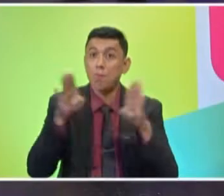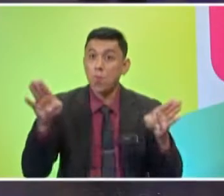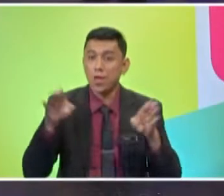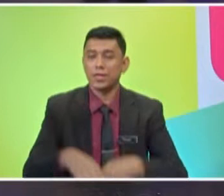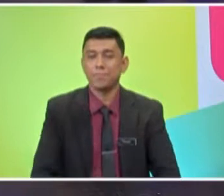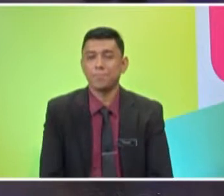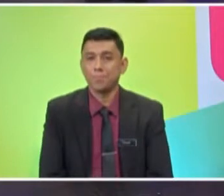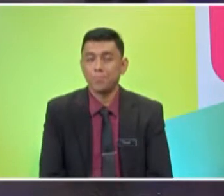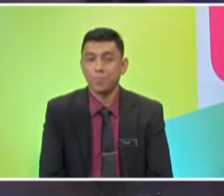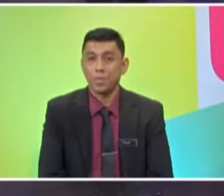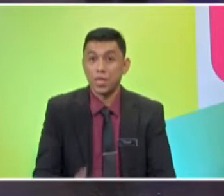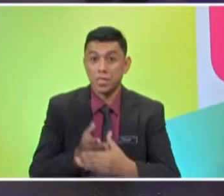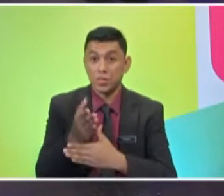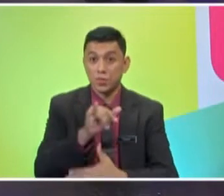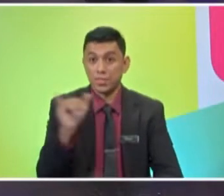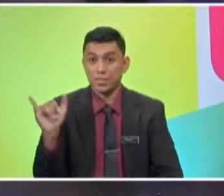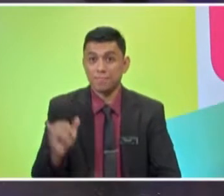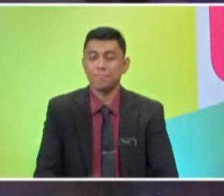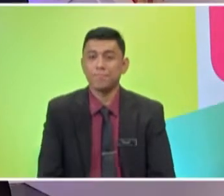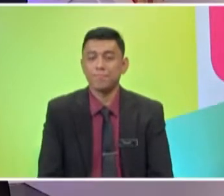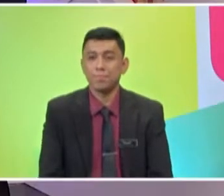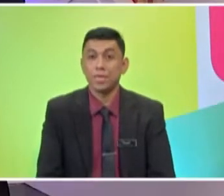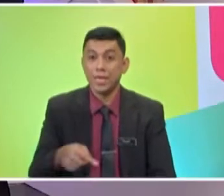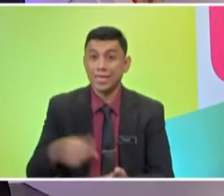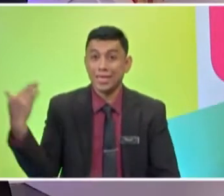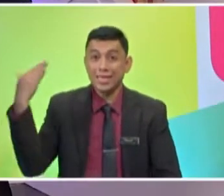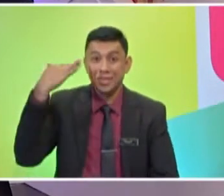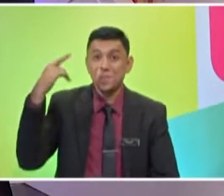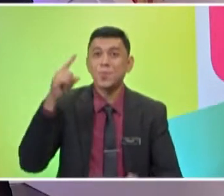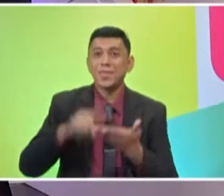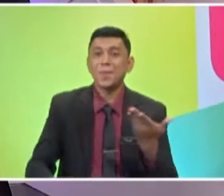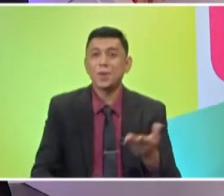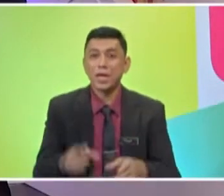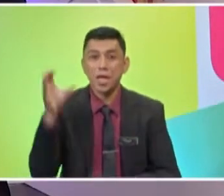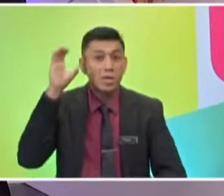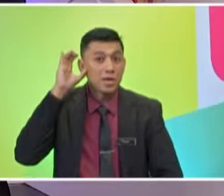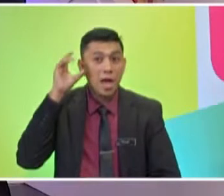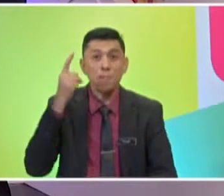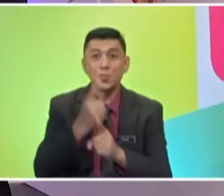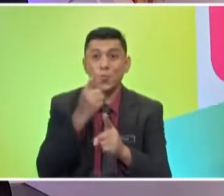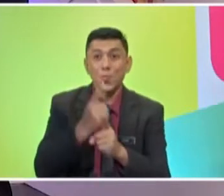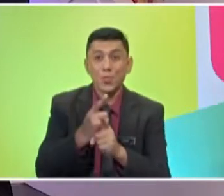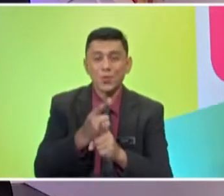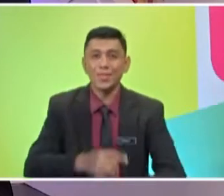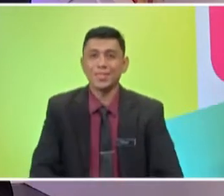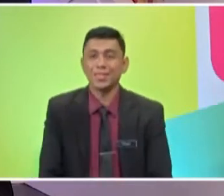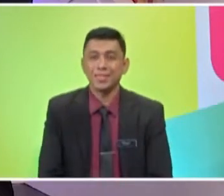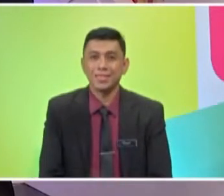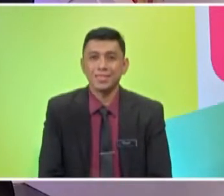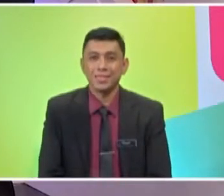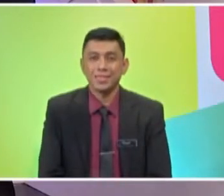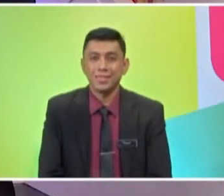Okey. Seterusnya. Ya cikgu. Ini bunyi apa? Dengar betul-betul. Bunyi apa tu Fizi?